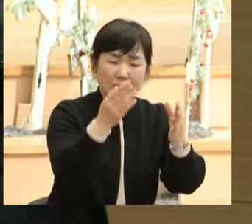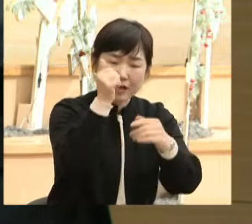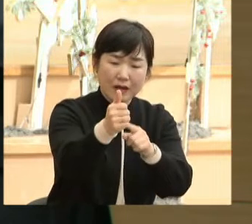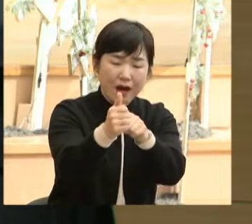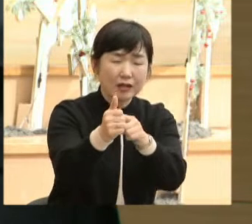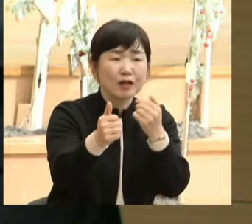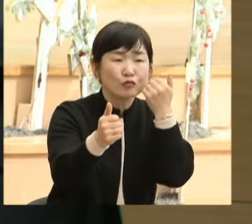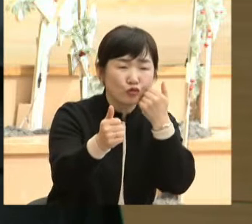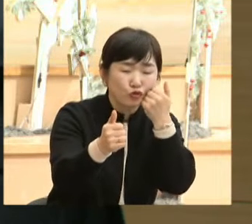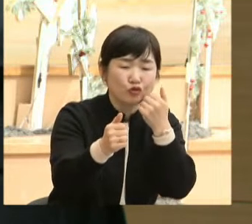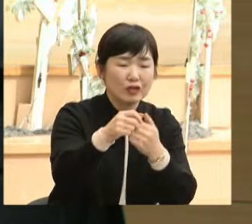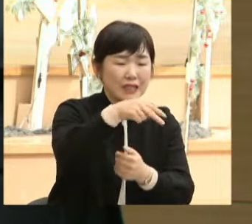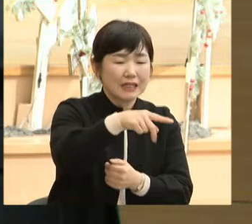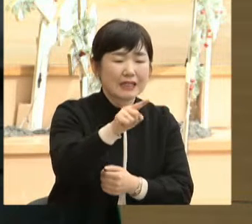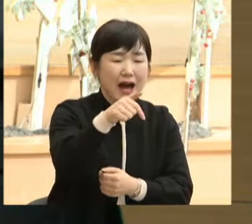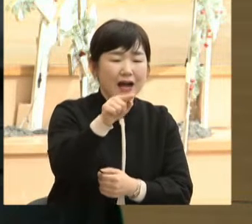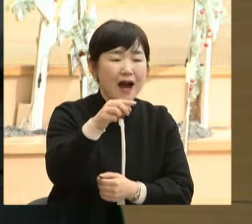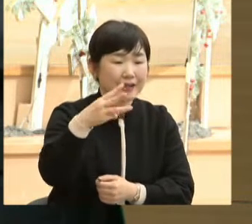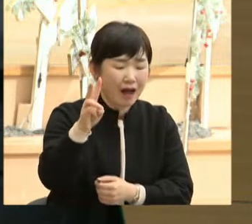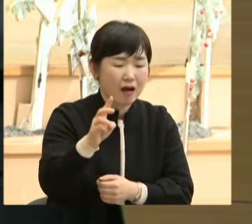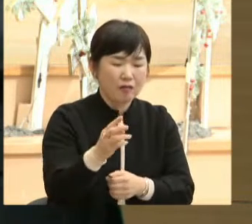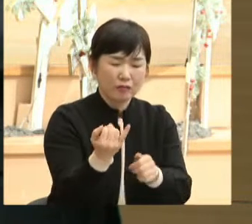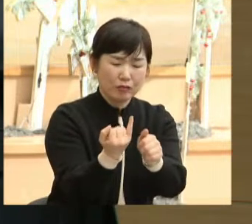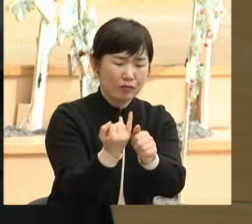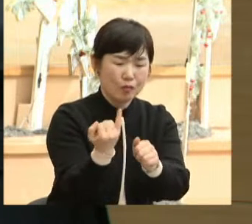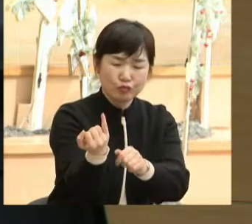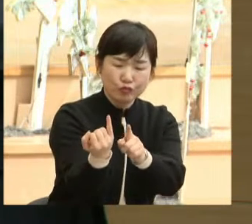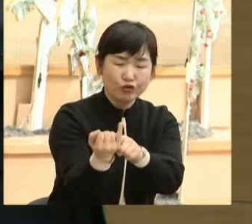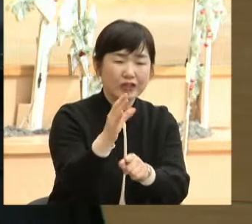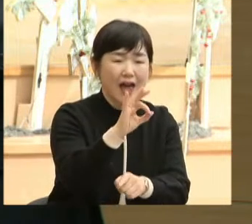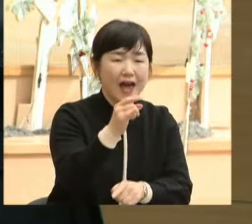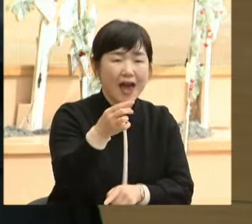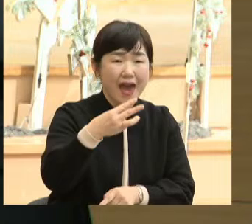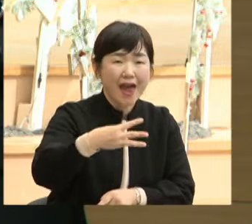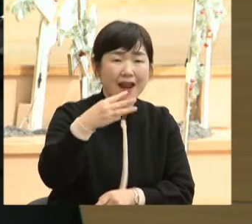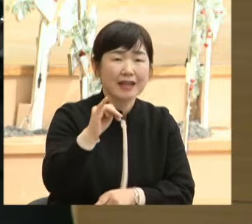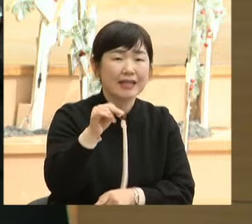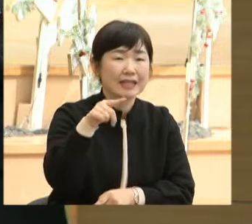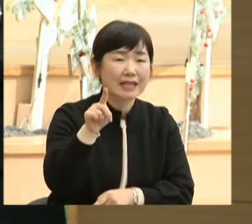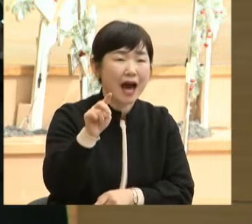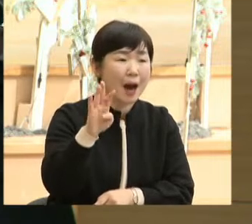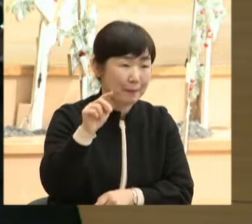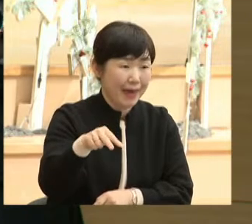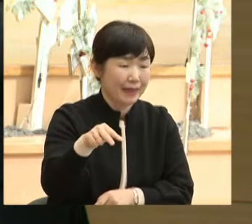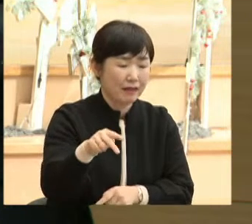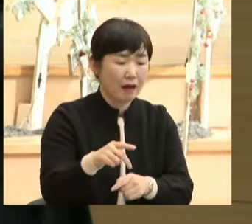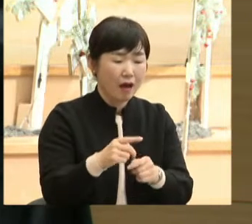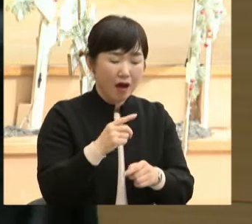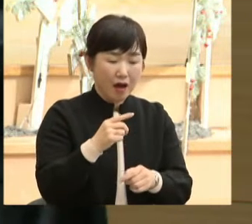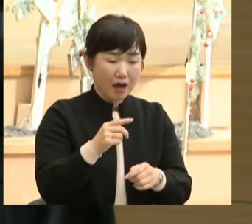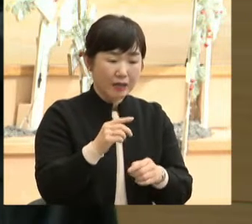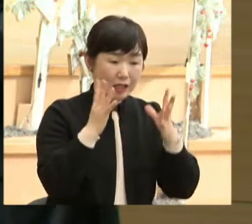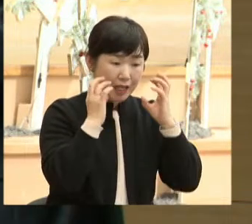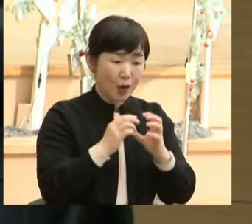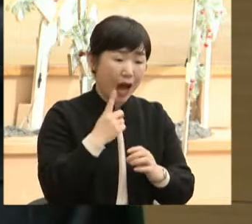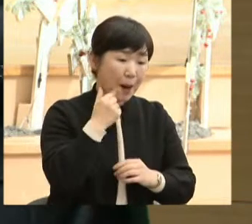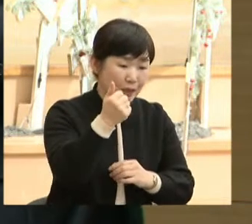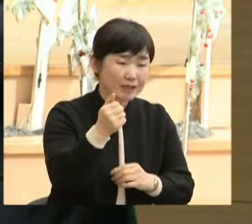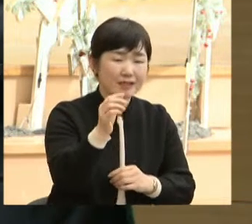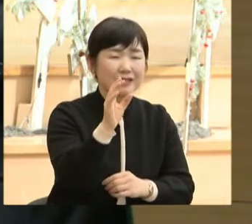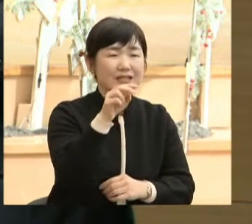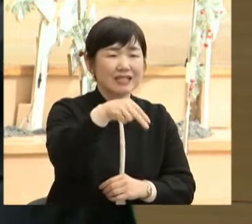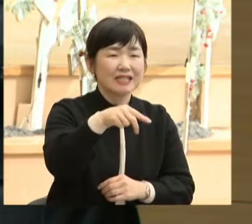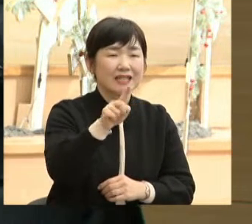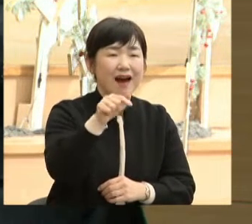있었으니 이름은 사 가려요 그 안에는 아론의 자손 니 이름은 엘리사벳 일단 그 아버지 이름은 사가랴 아비야